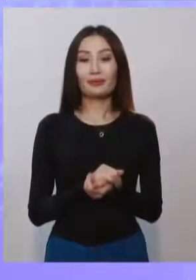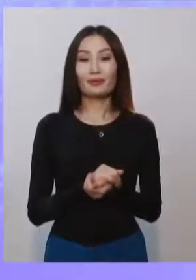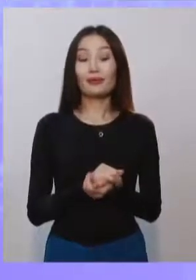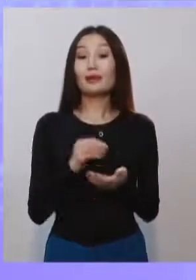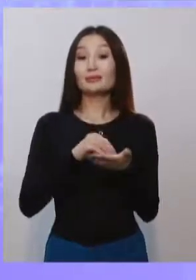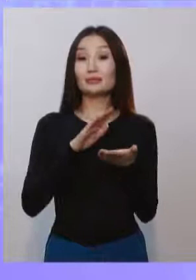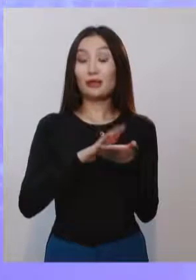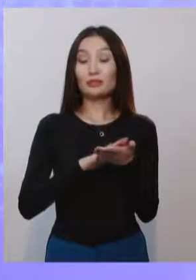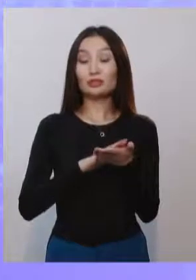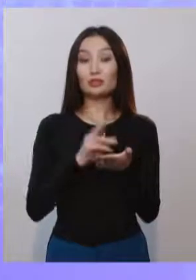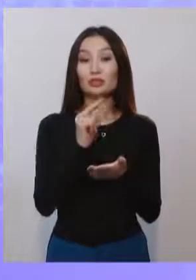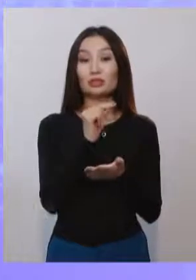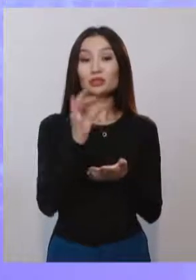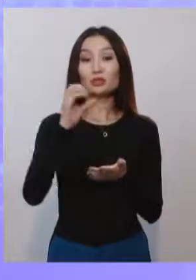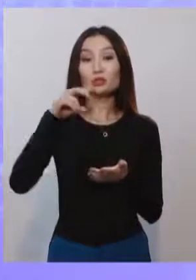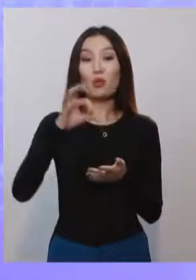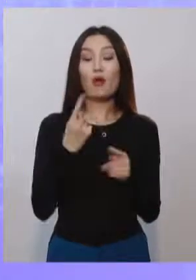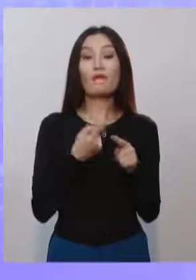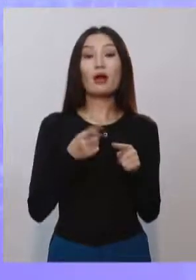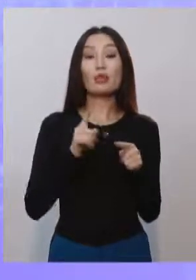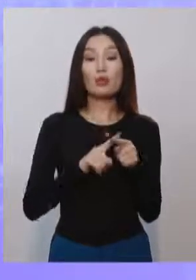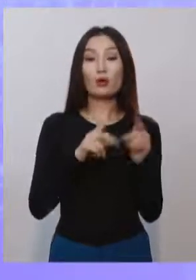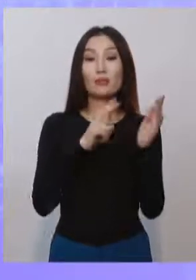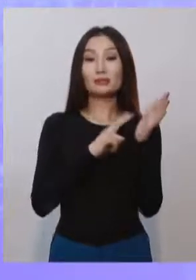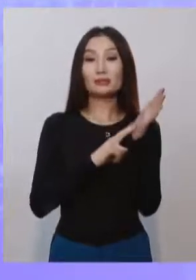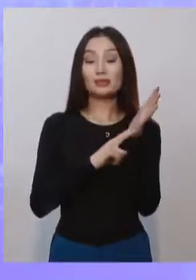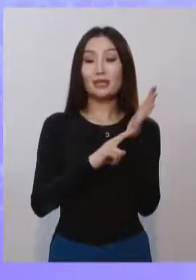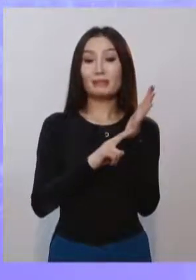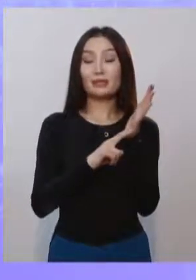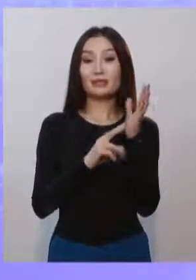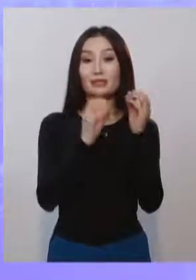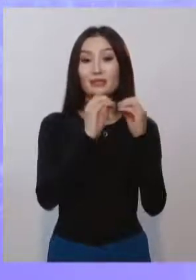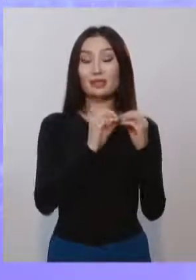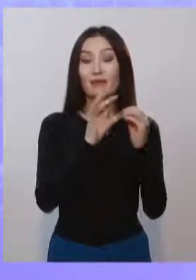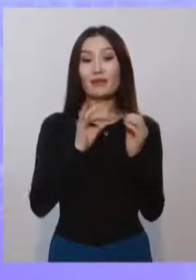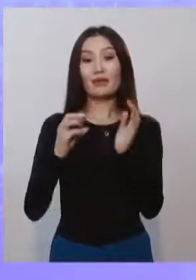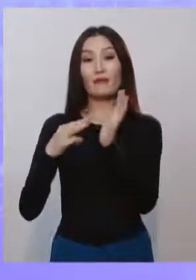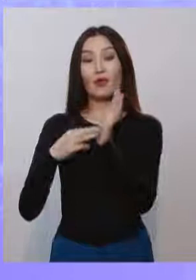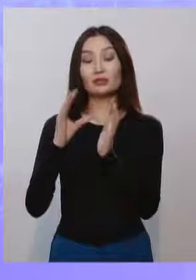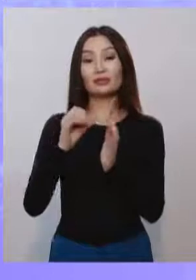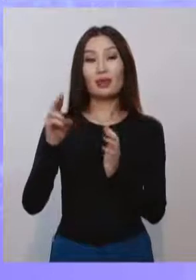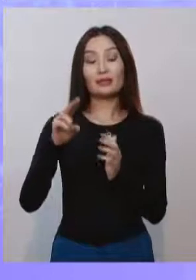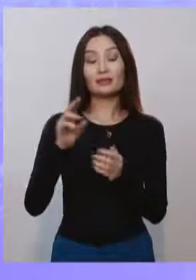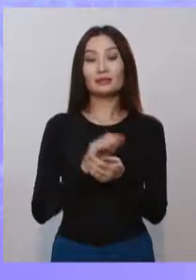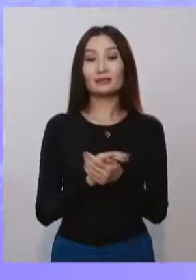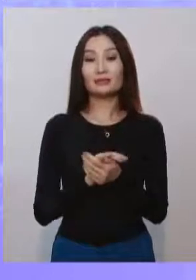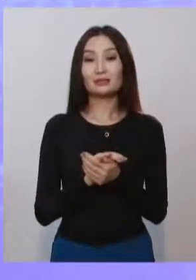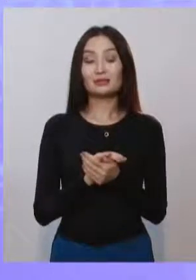запишите число в котором семь десятков и 8 единиц